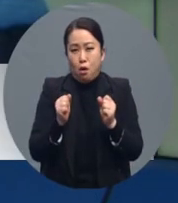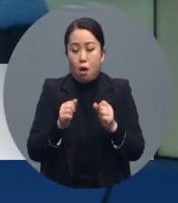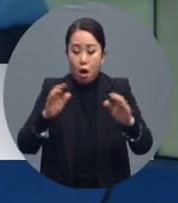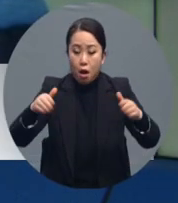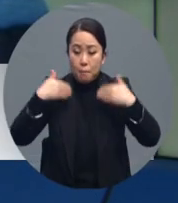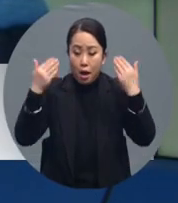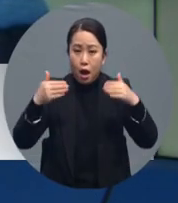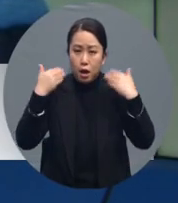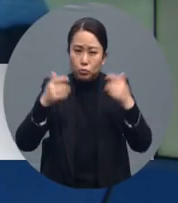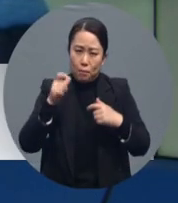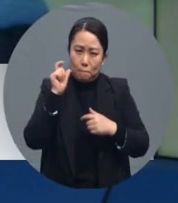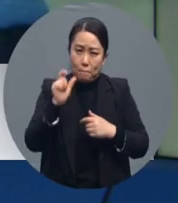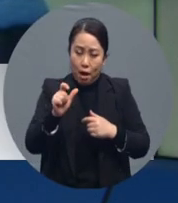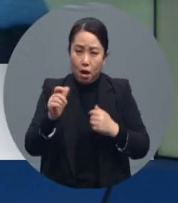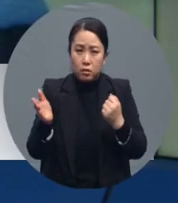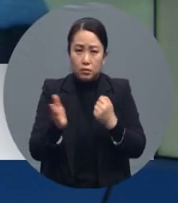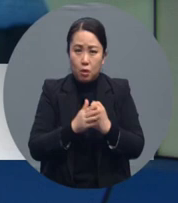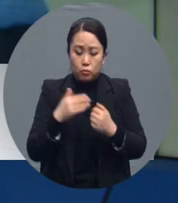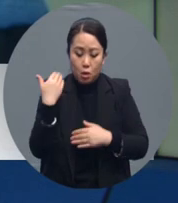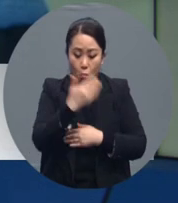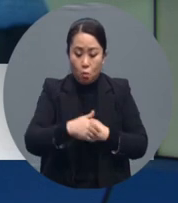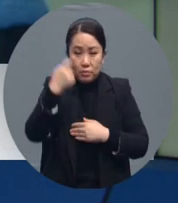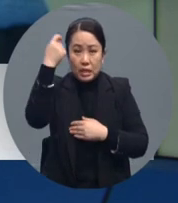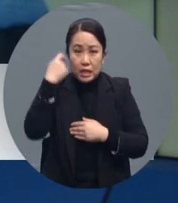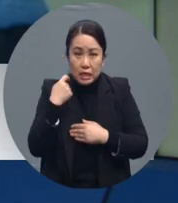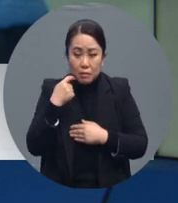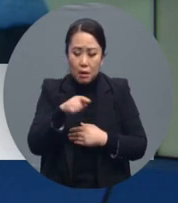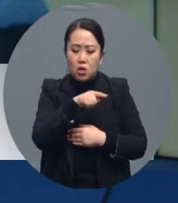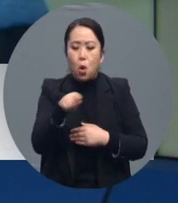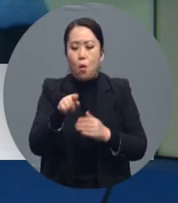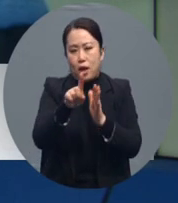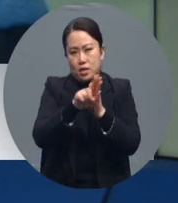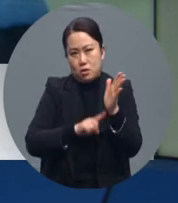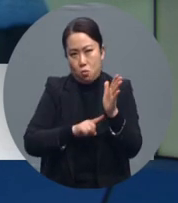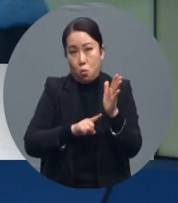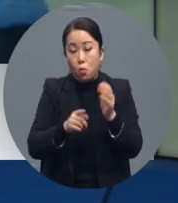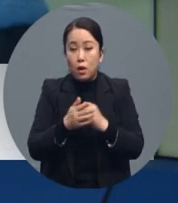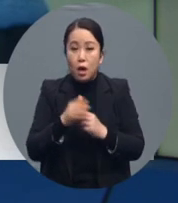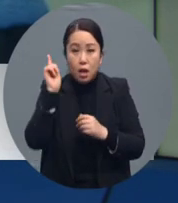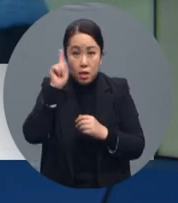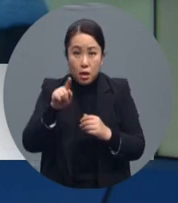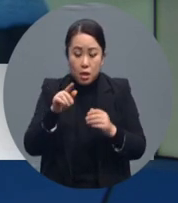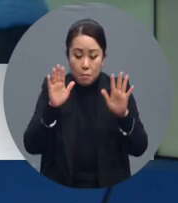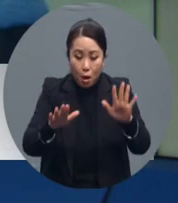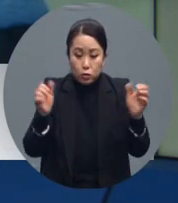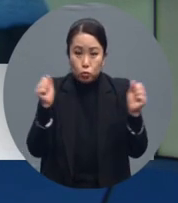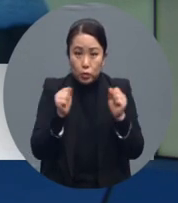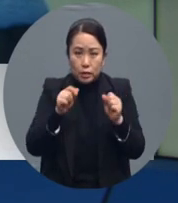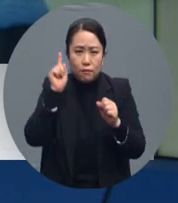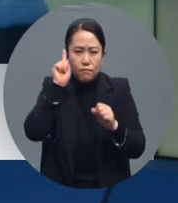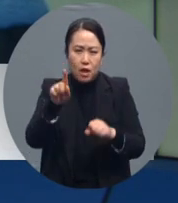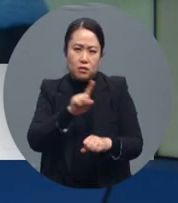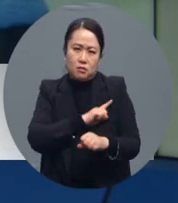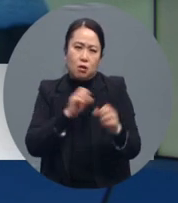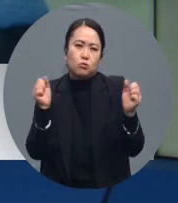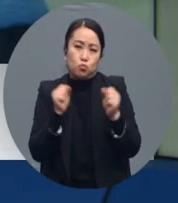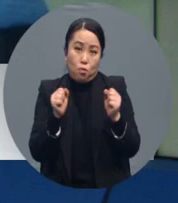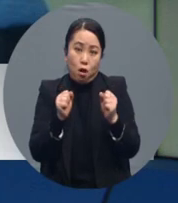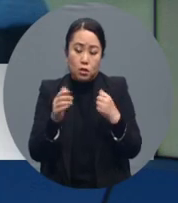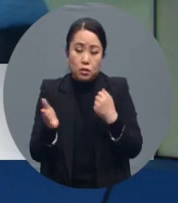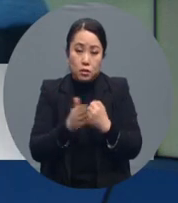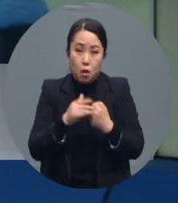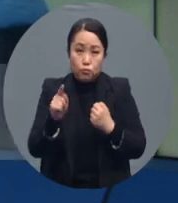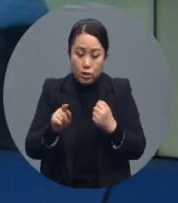강하게 불면서 체감 기온은 영하권에 머물렀습니다. 이번 추위는 내일 절정에 달할 것으로 보입니다. 나오실 때